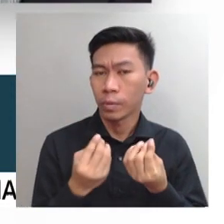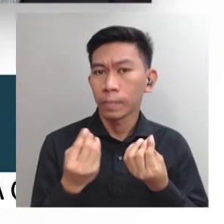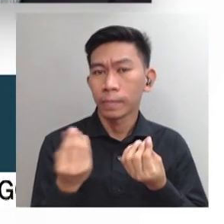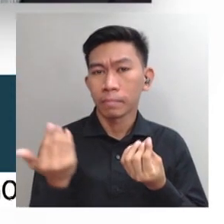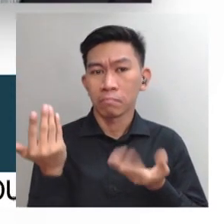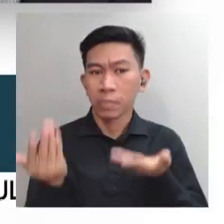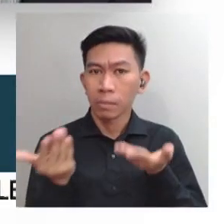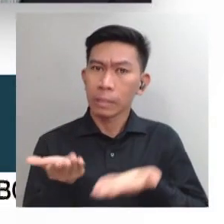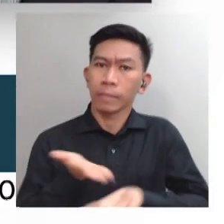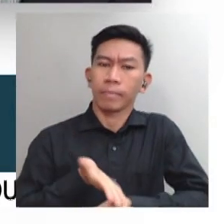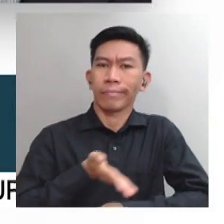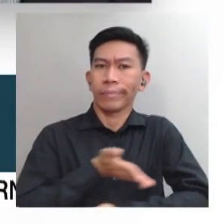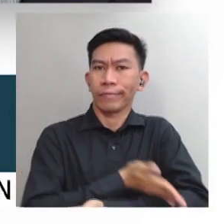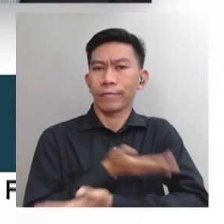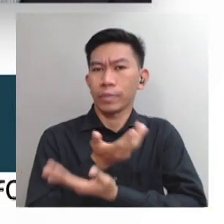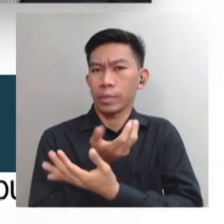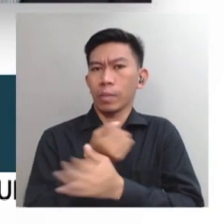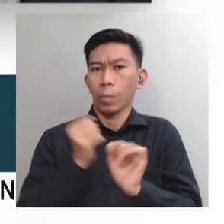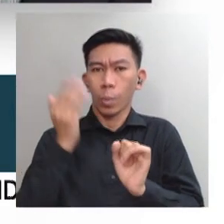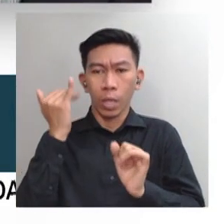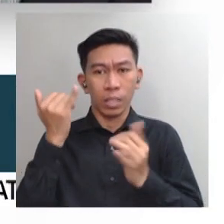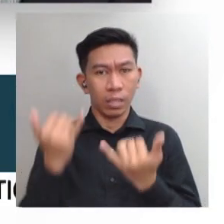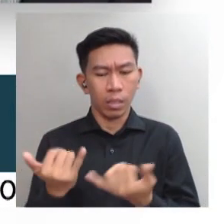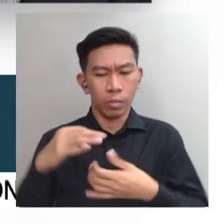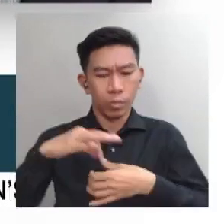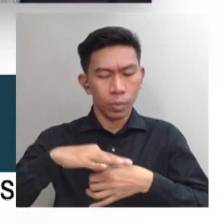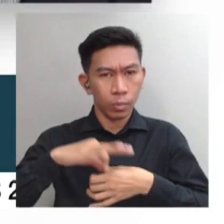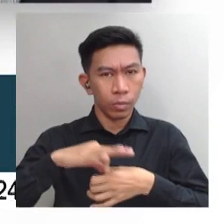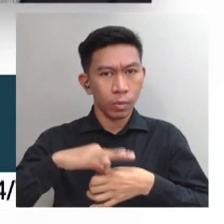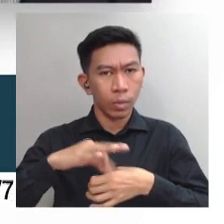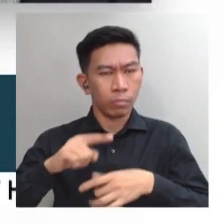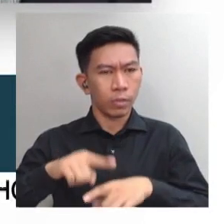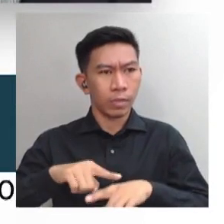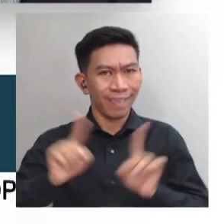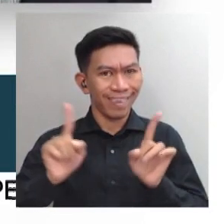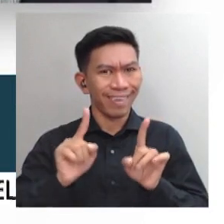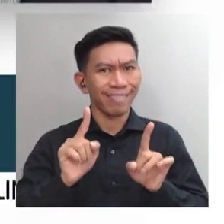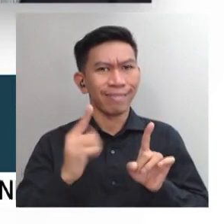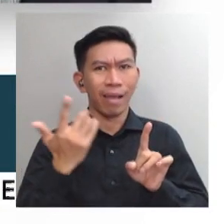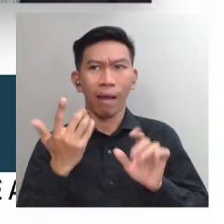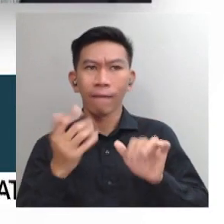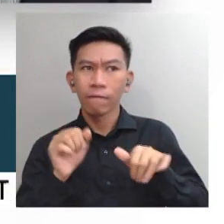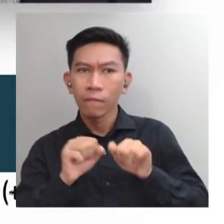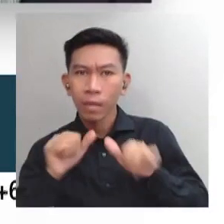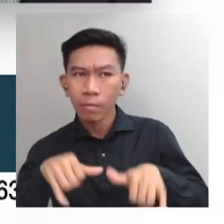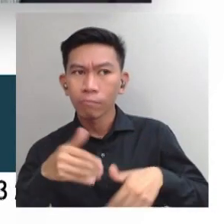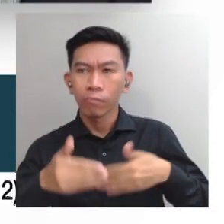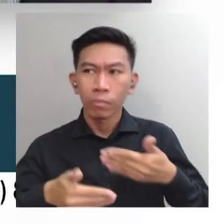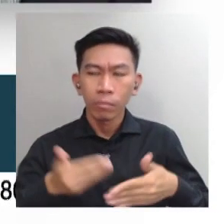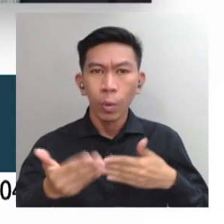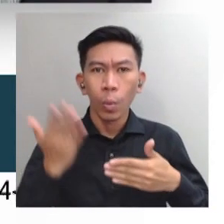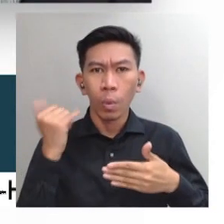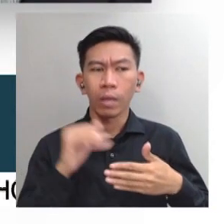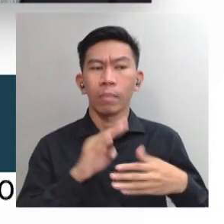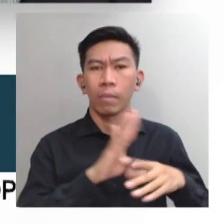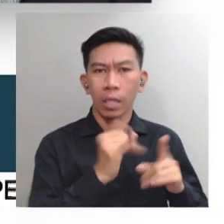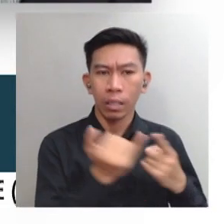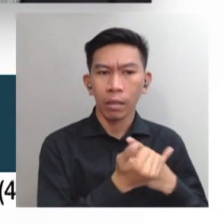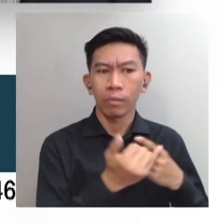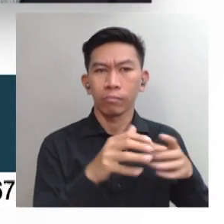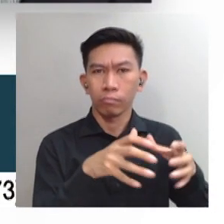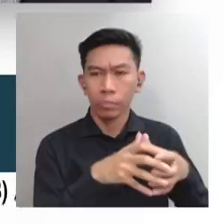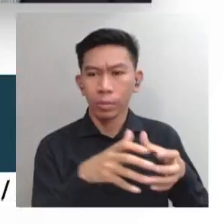yung dynamic spot, yung tempo ng eleksyon pagka magkakabarangay ang magtutunggali dahil magkakakilala sila, magkakapitbahay, minsan